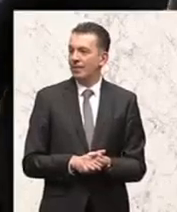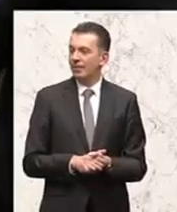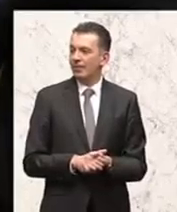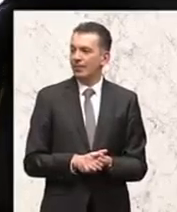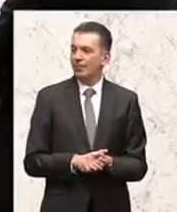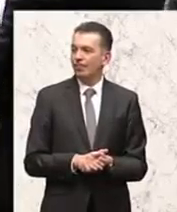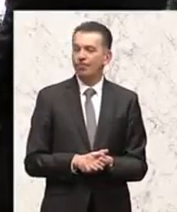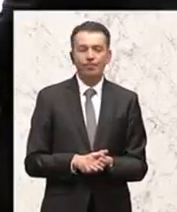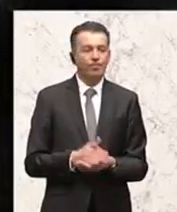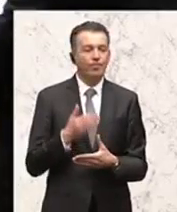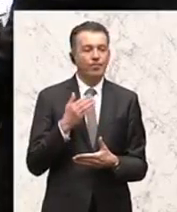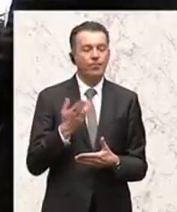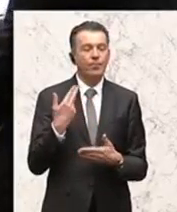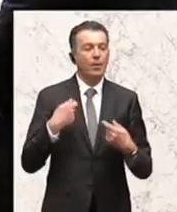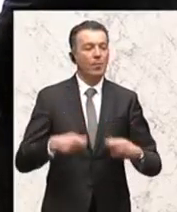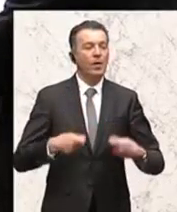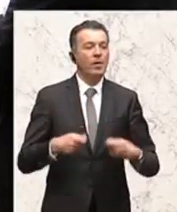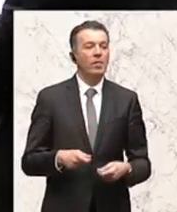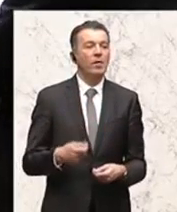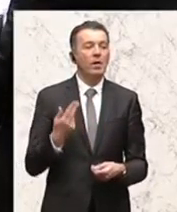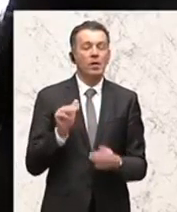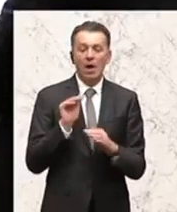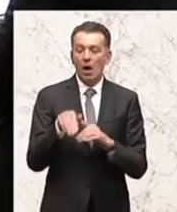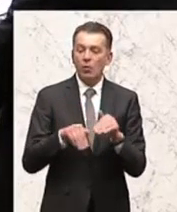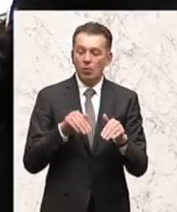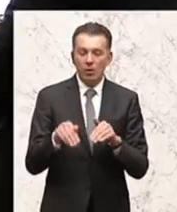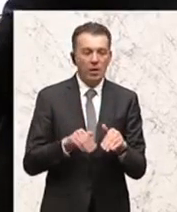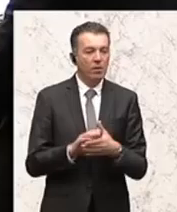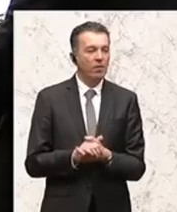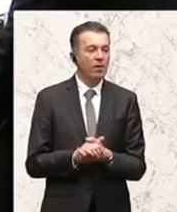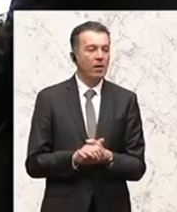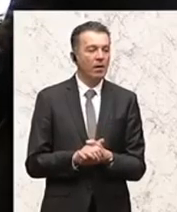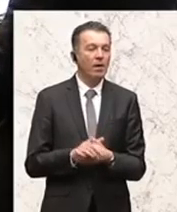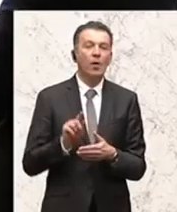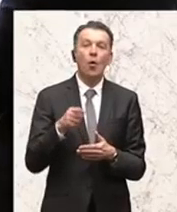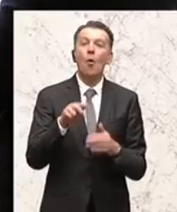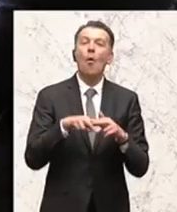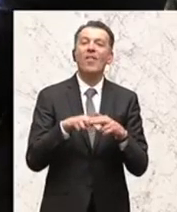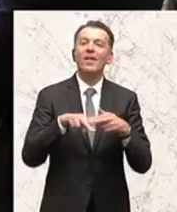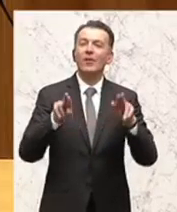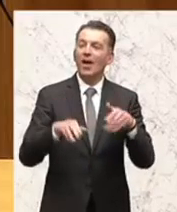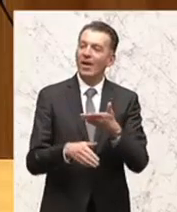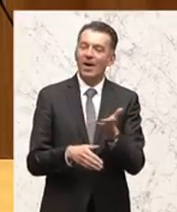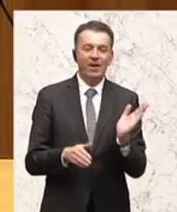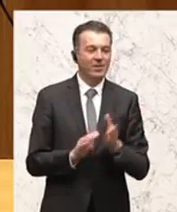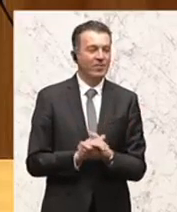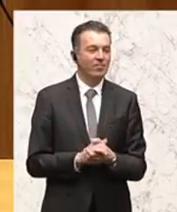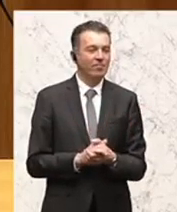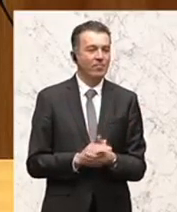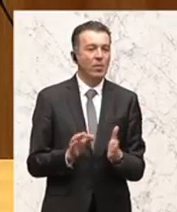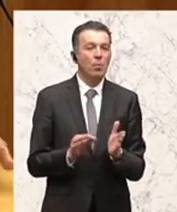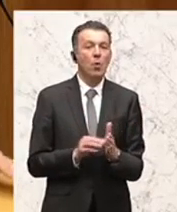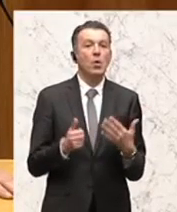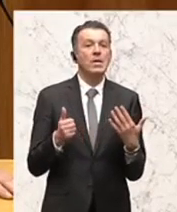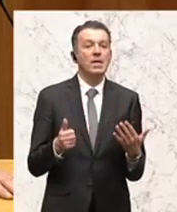Als nächstes am Wort Christoph Hagen vom Team Stronach. Außenminister, hoher Nationalrat. Ja, Punkt